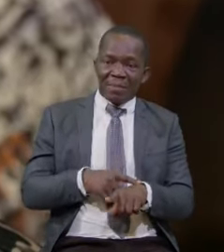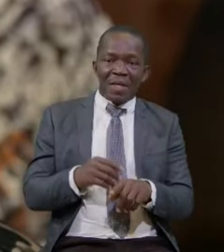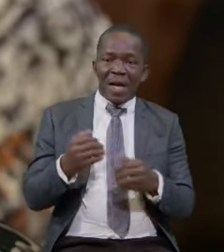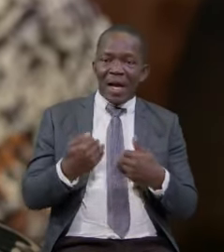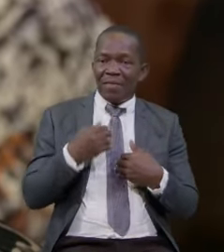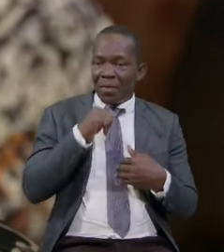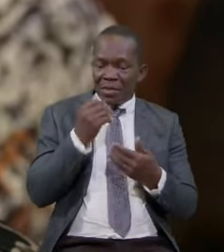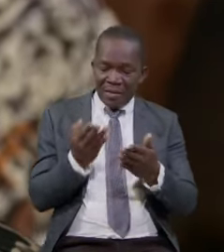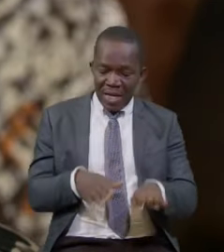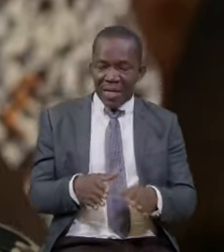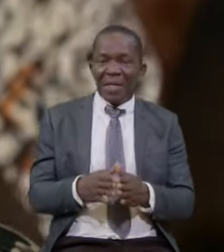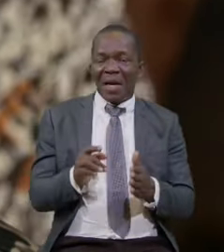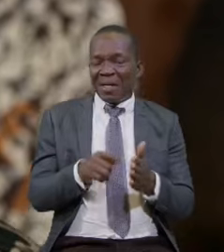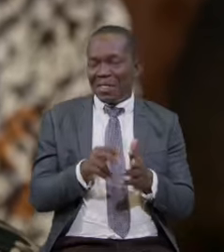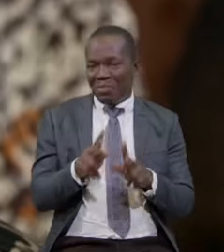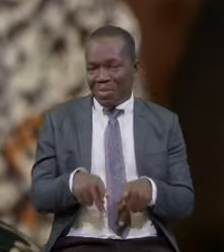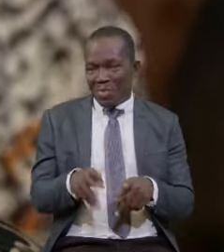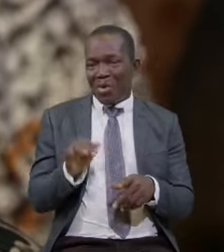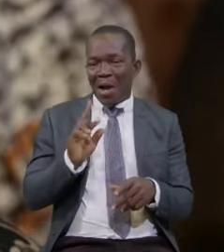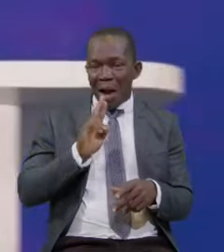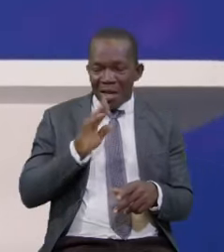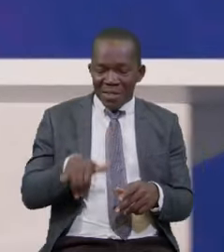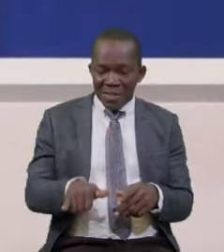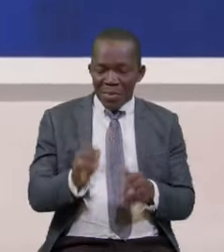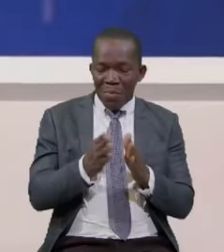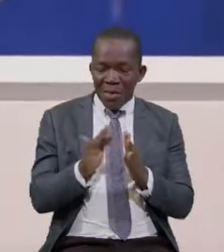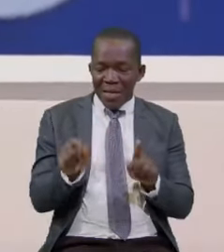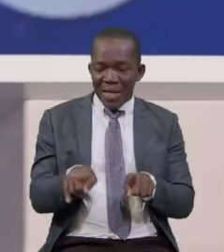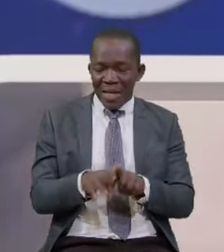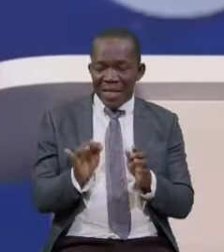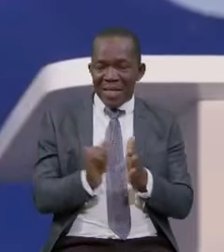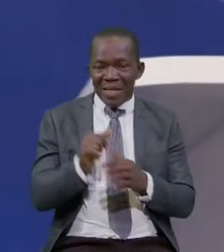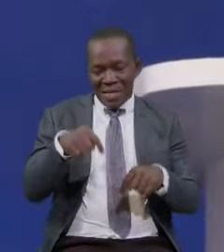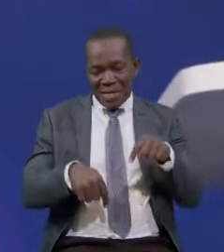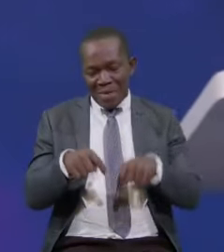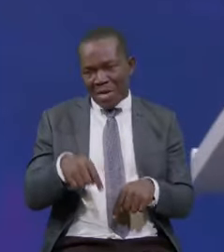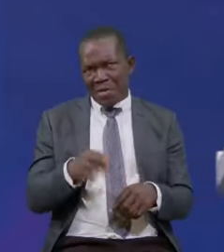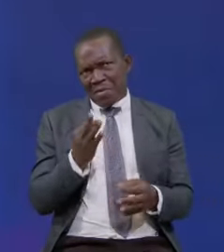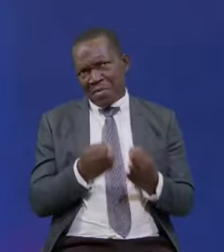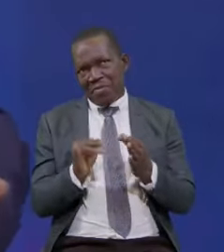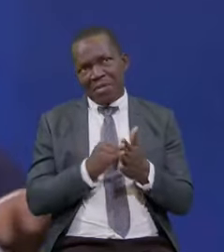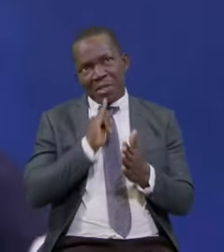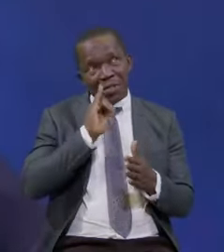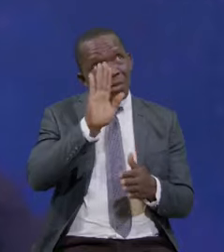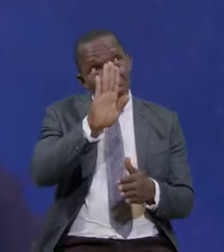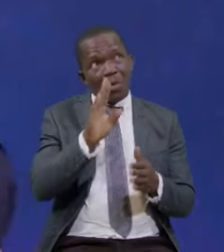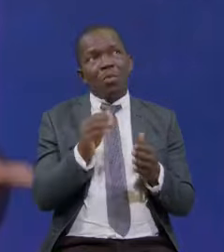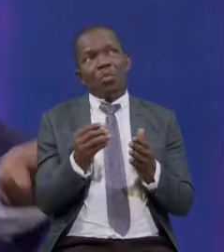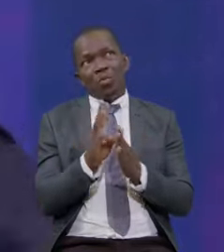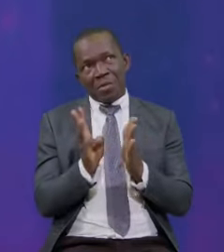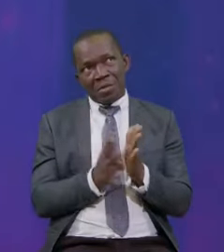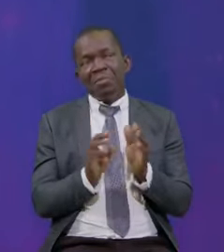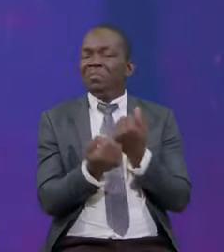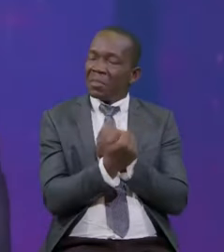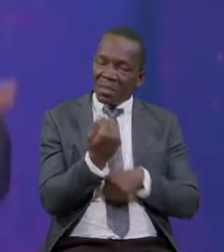toujours comme ce l'épreux a si tu veux sauve-moi bien sûr il est venu faire la volonté de Dieu oh